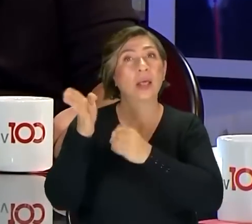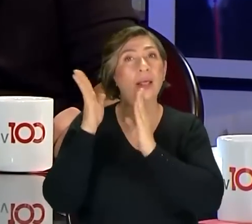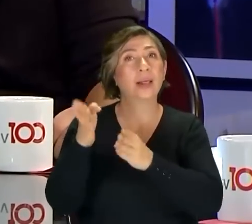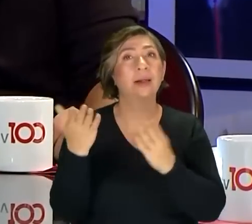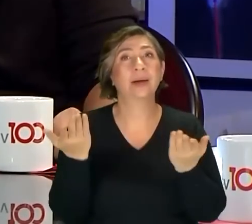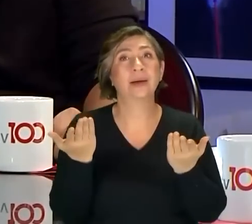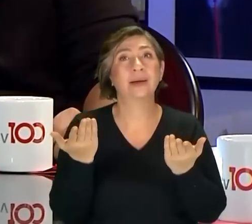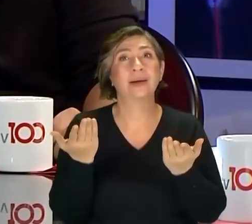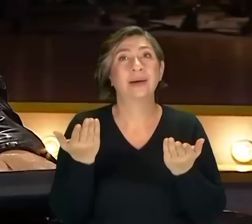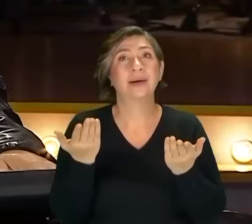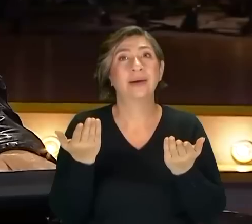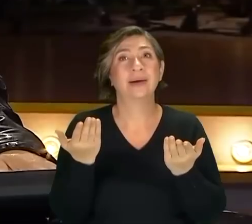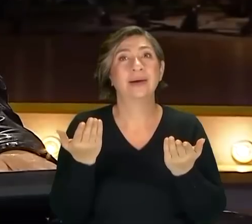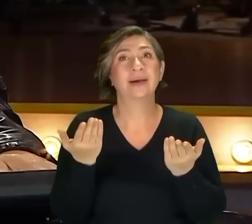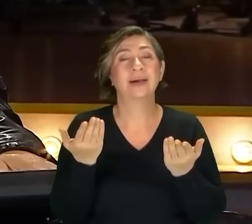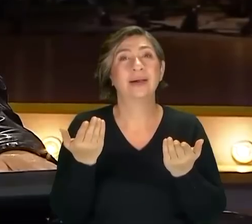zaman?